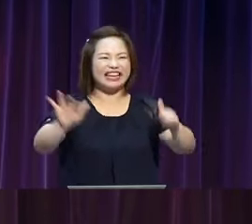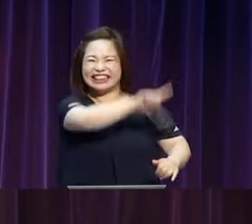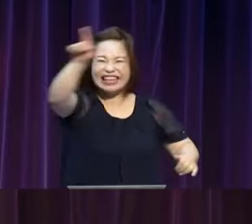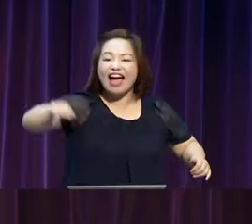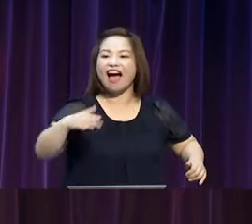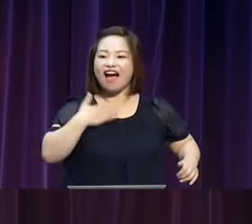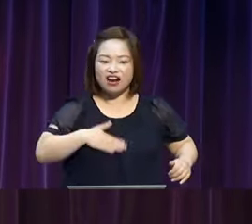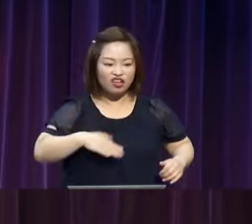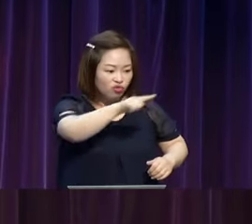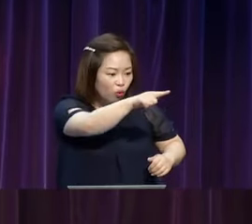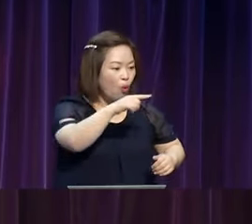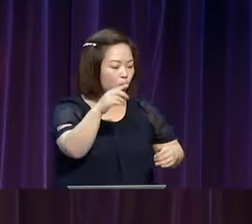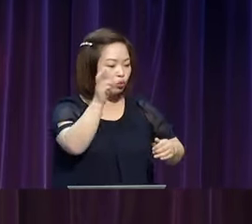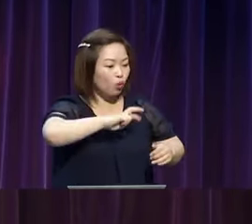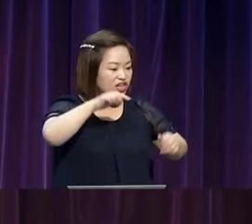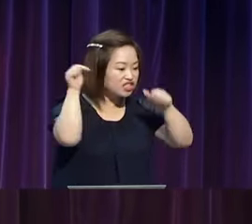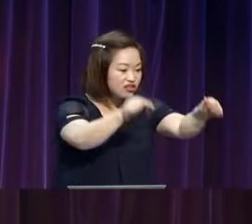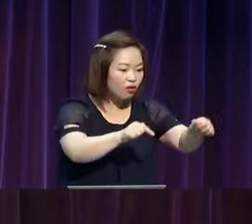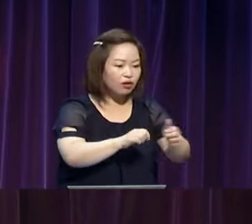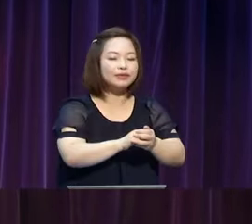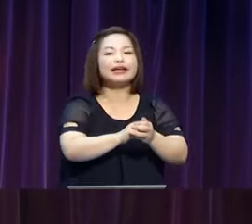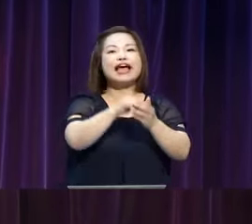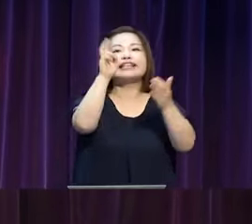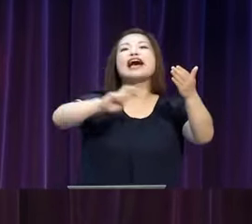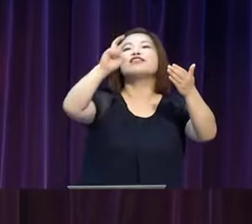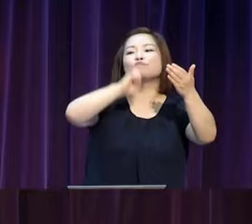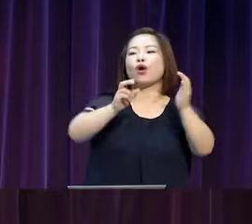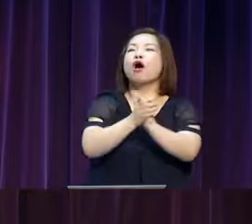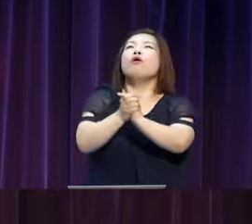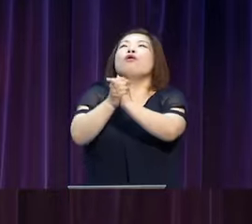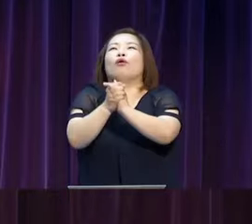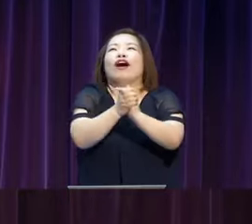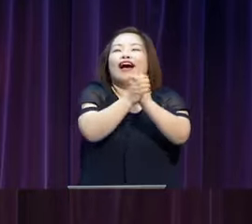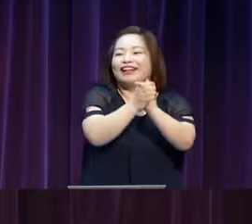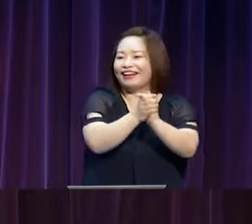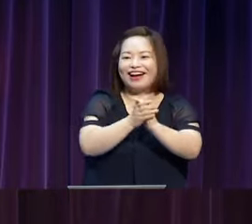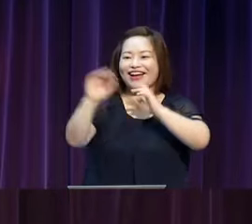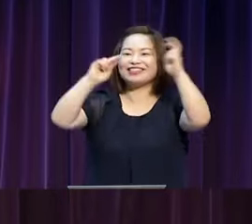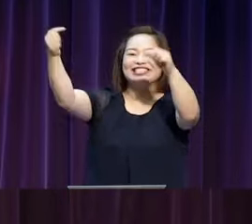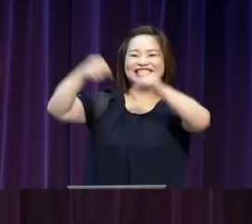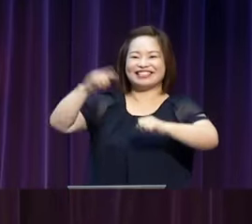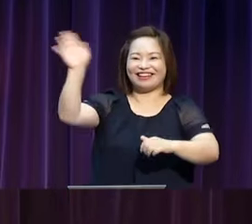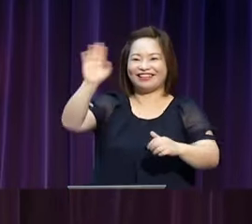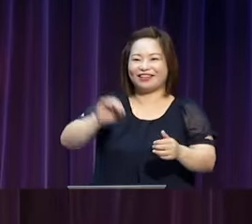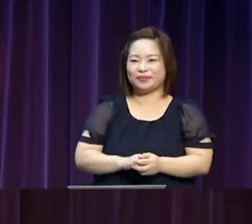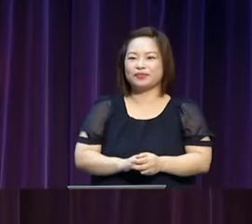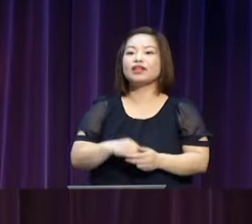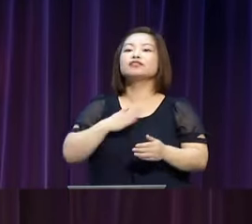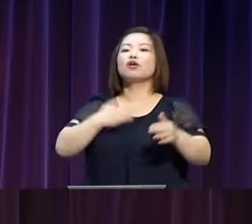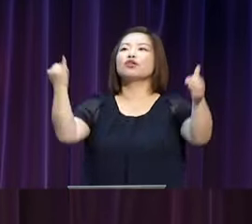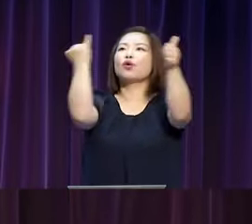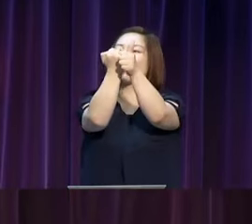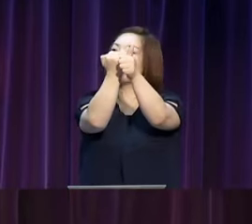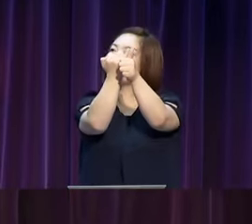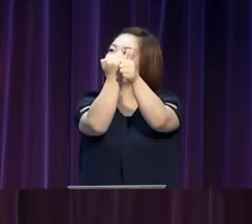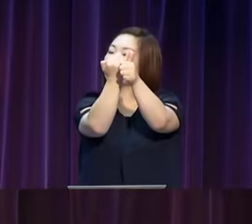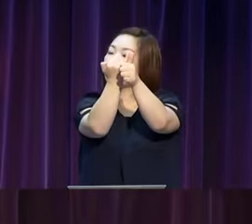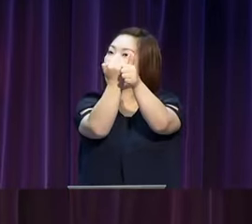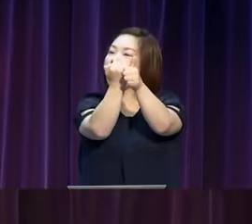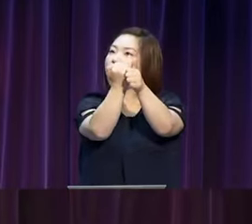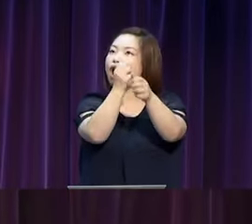다 떨어진다 그 얘기예요. 제가 결혼하고 나서 결혼식 끝나고 신혼여행을 저 부산